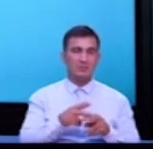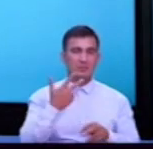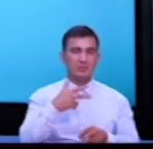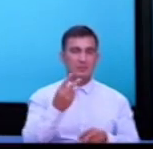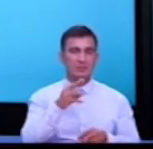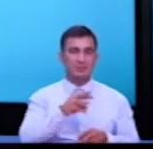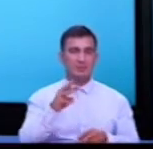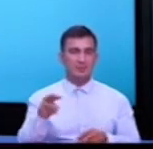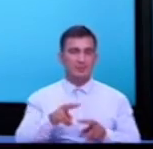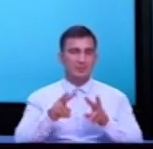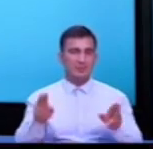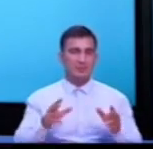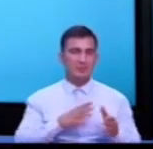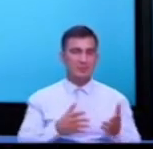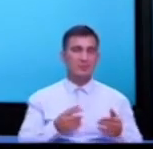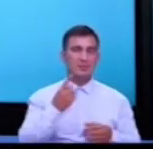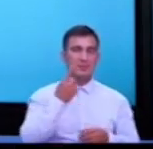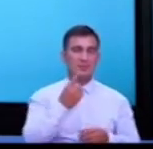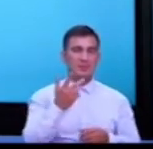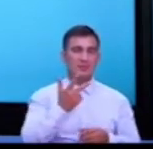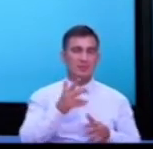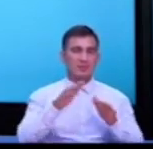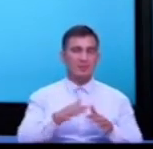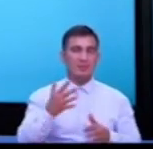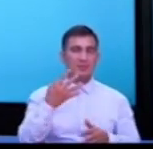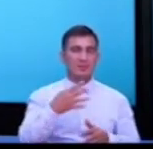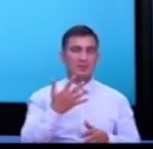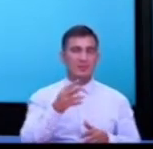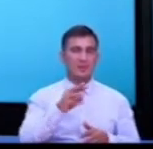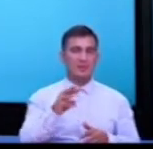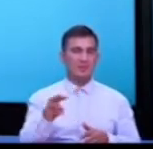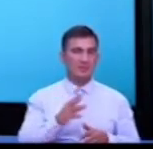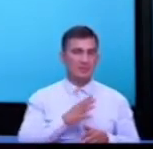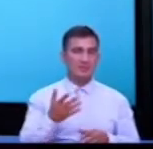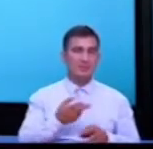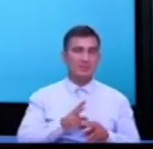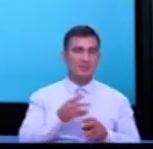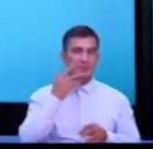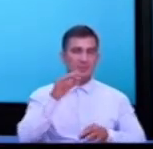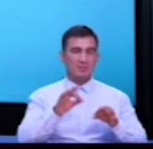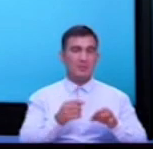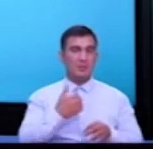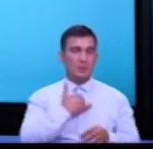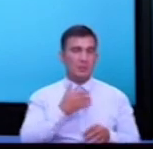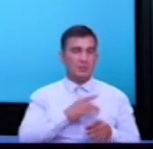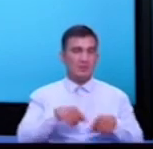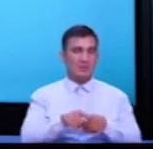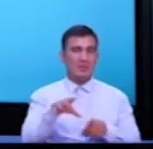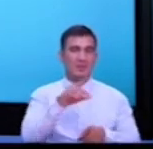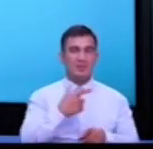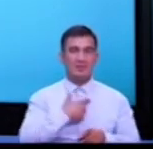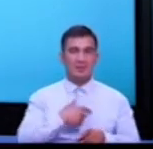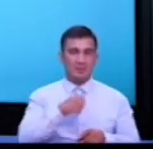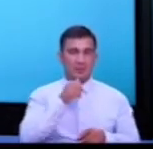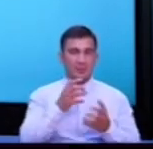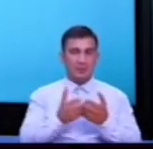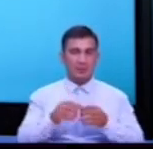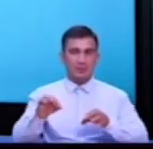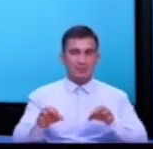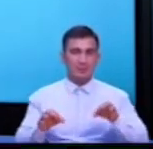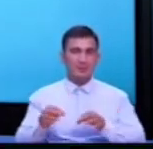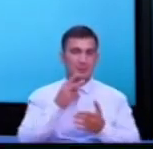32 mm'dan chiqdi. Bitta uchinchi tomoni esa 45 mm. Men o'lchaganda shunday chiqdi. Siz ham o'zingiz alohida o'lchab